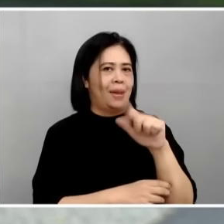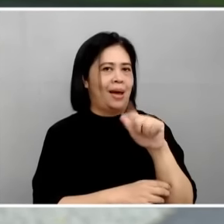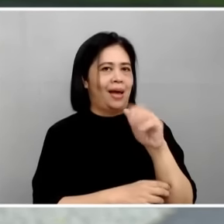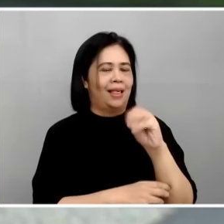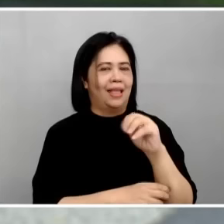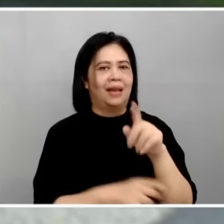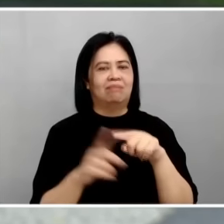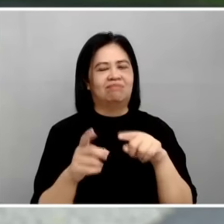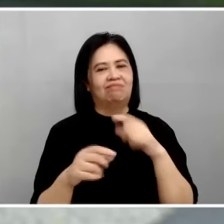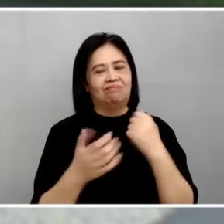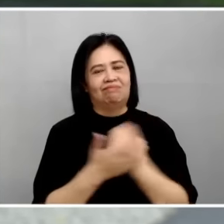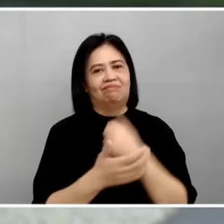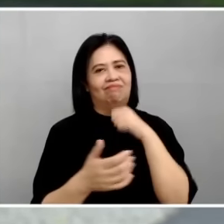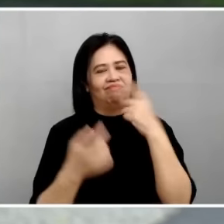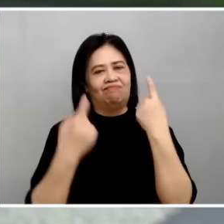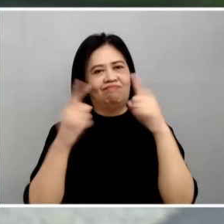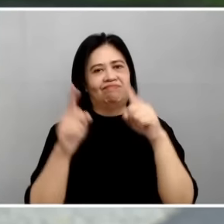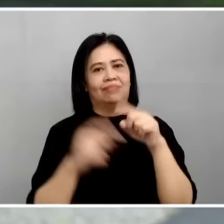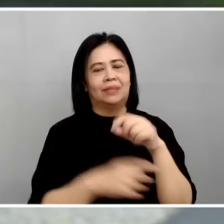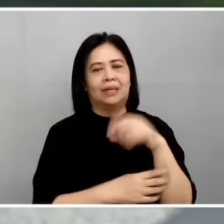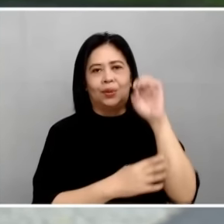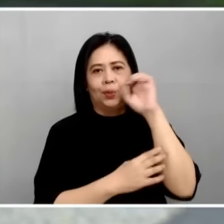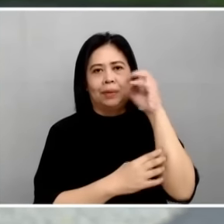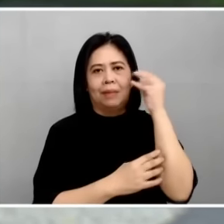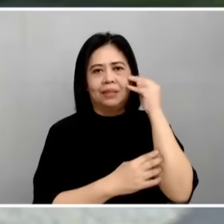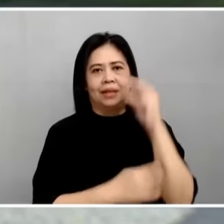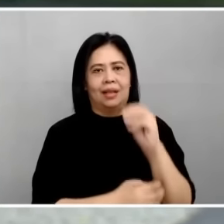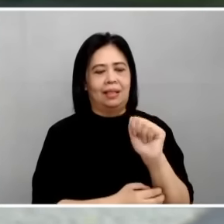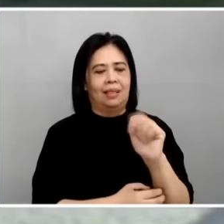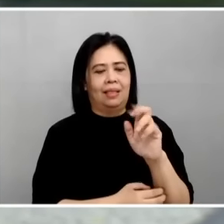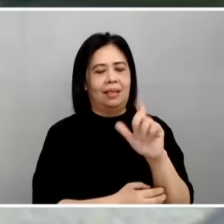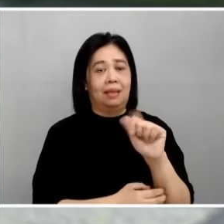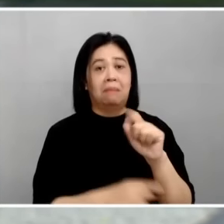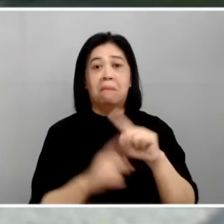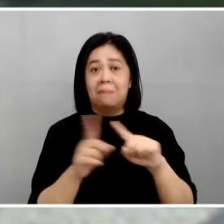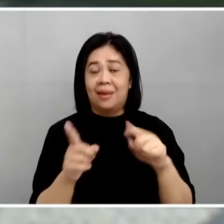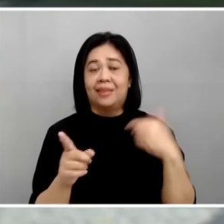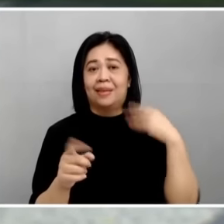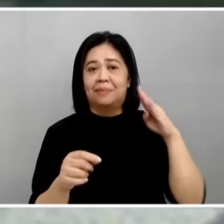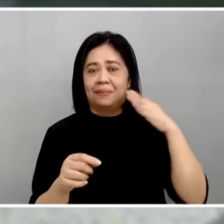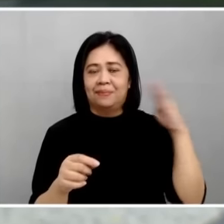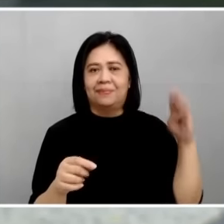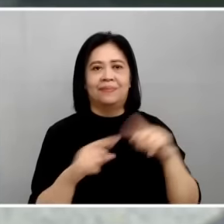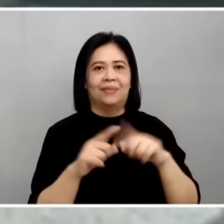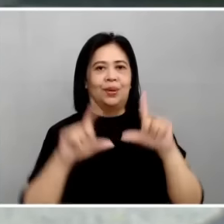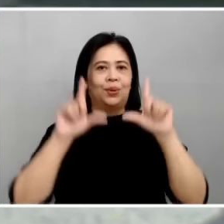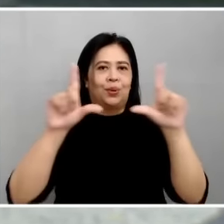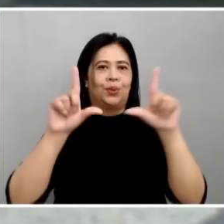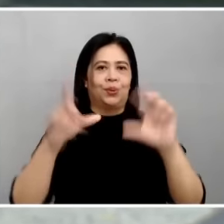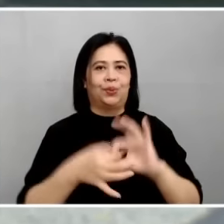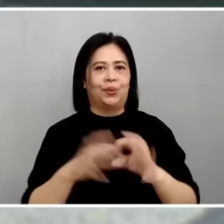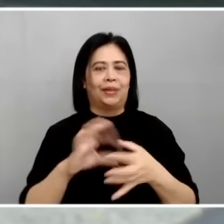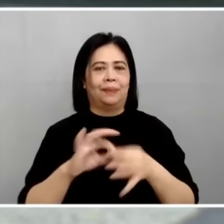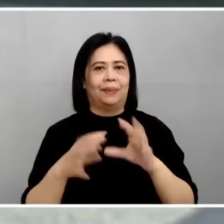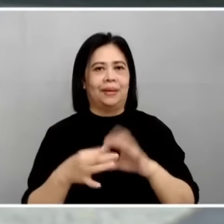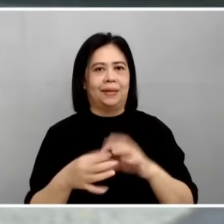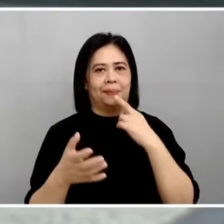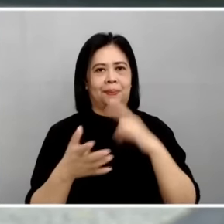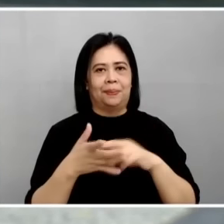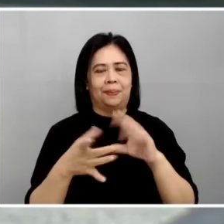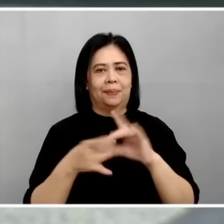nakalusot si Yumir Martial sa semifinals, pero naka-bronze medal pa rin sa Tokyo Olympics.